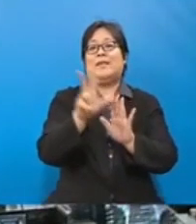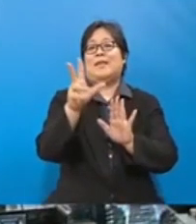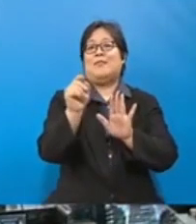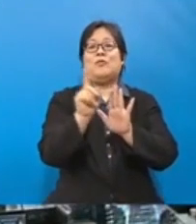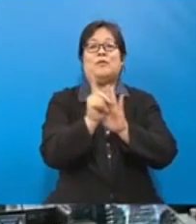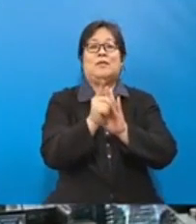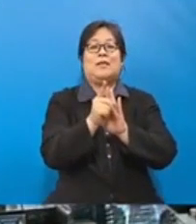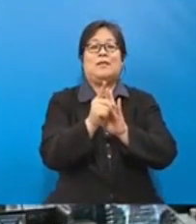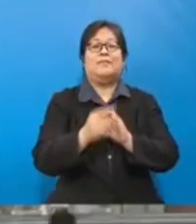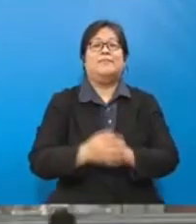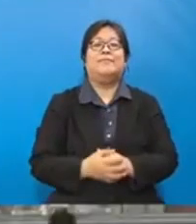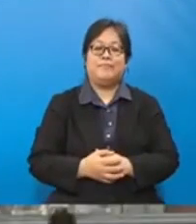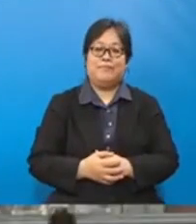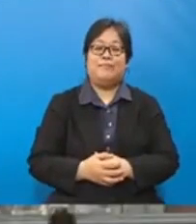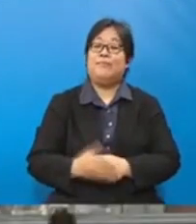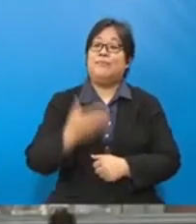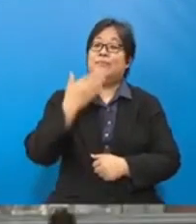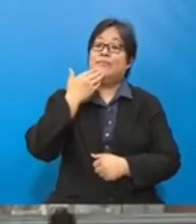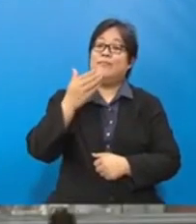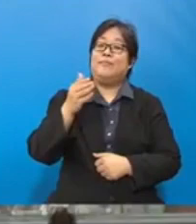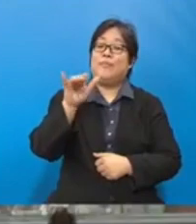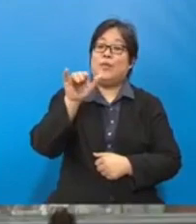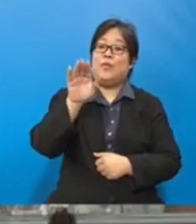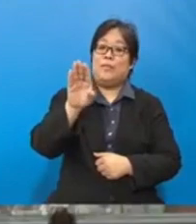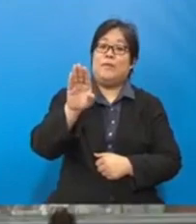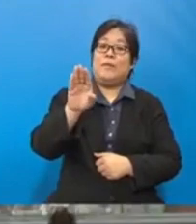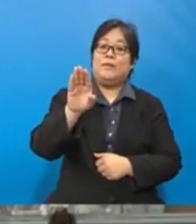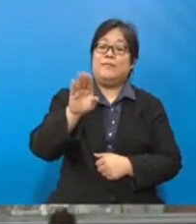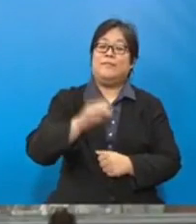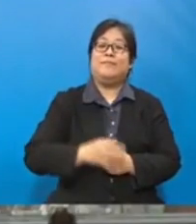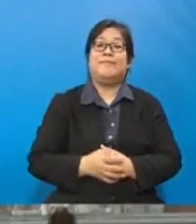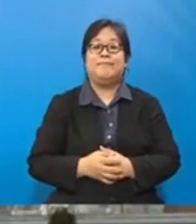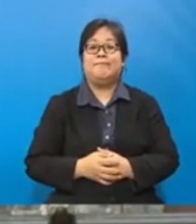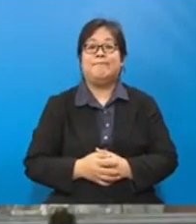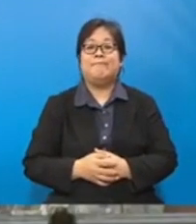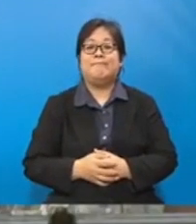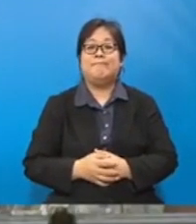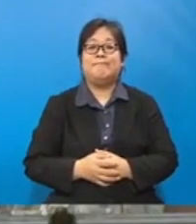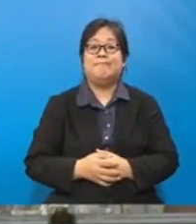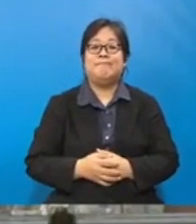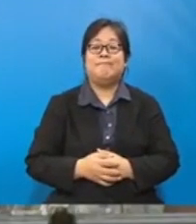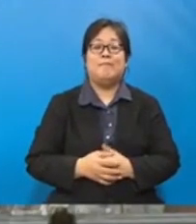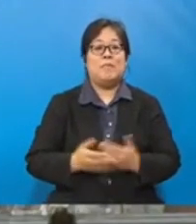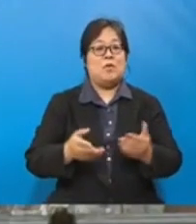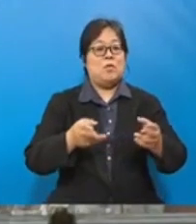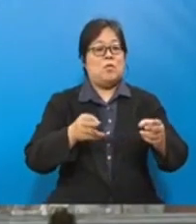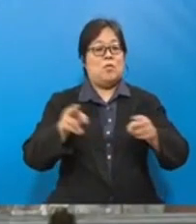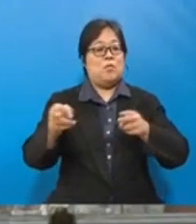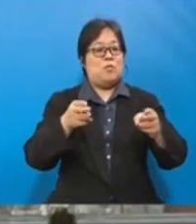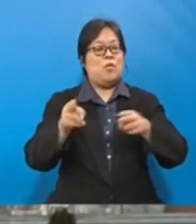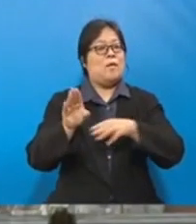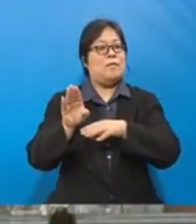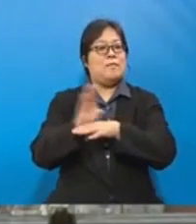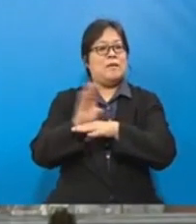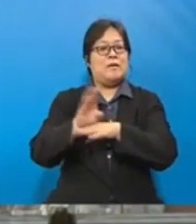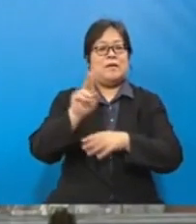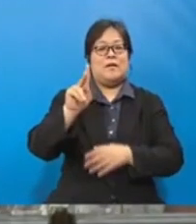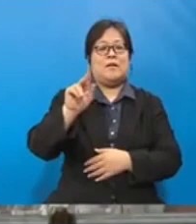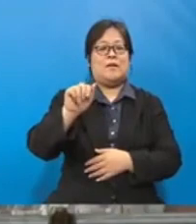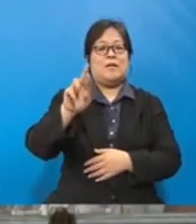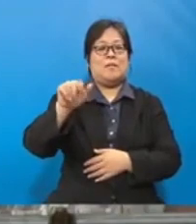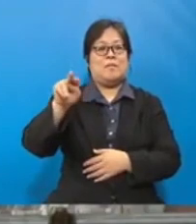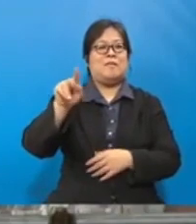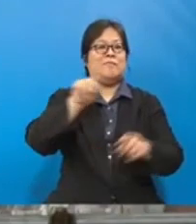31 Hai Coba sih ya Muhammad boleh karep urusniaga karbon melibatkan